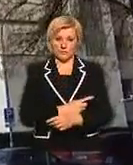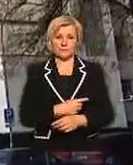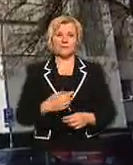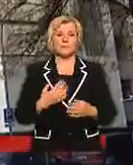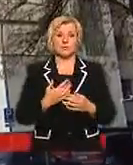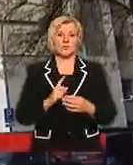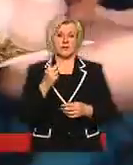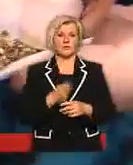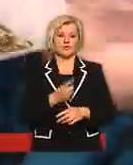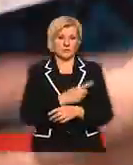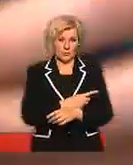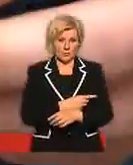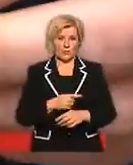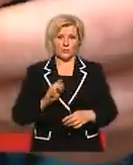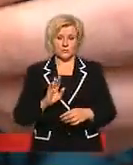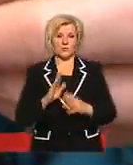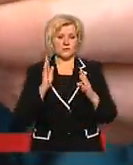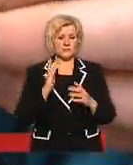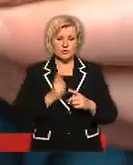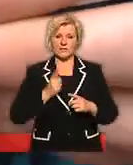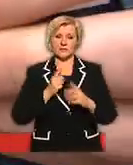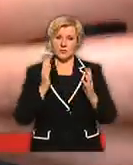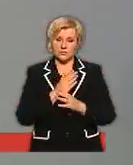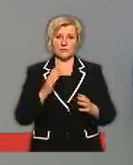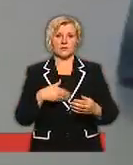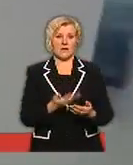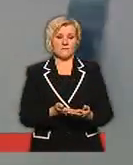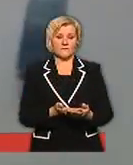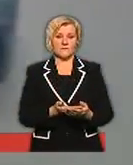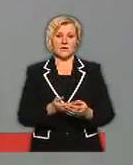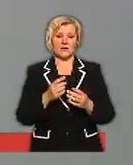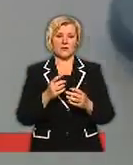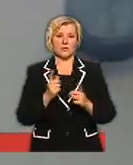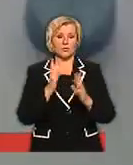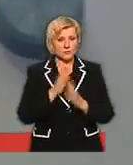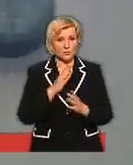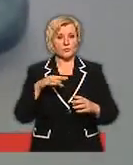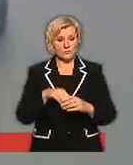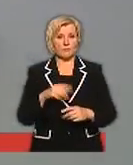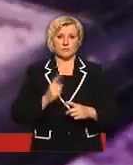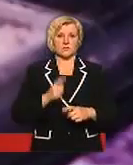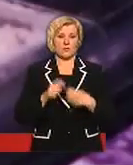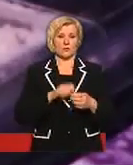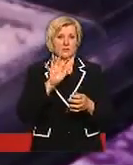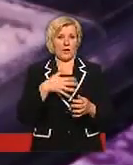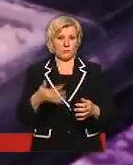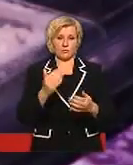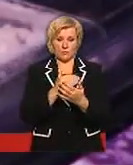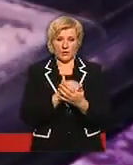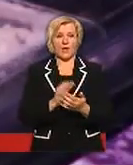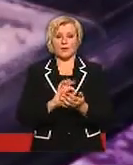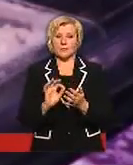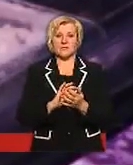soud, který sjednocuje judikaturu, vydal stanovisko, ve kterém určil tu tabulku a rozhodl, které množství